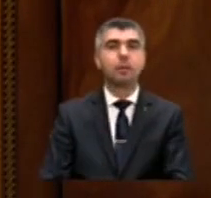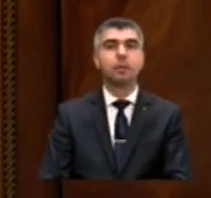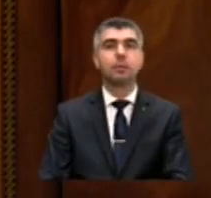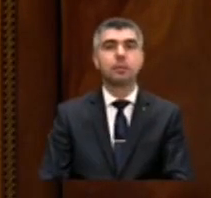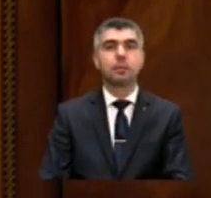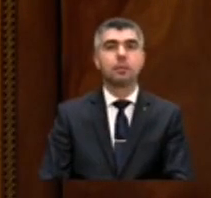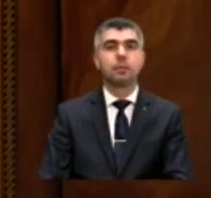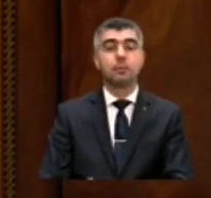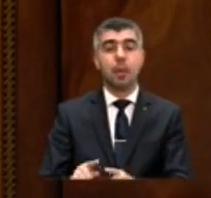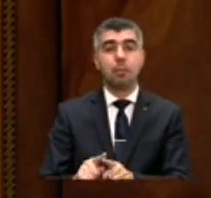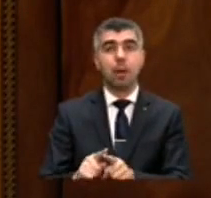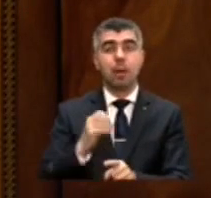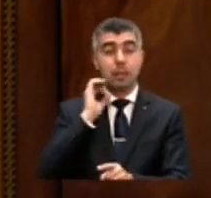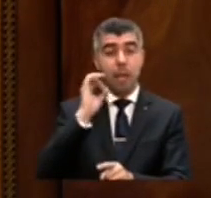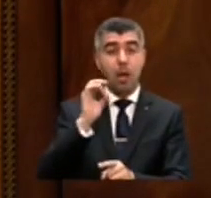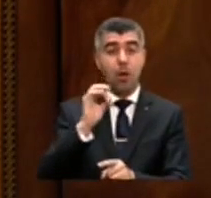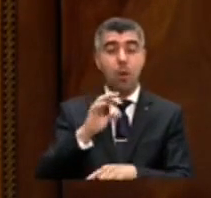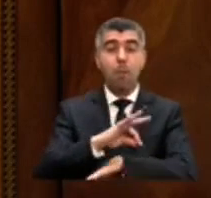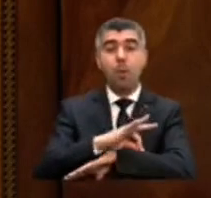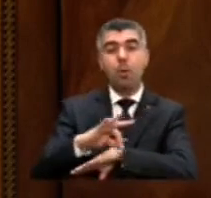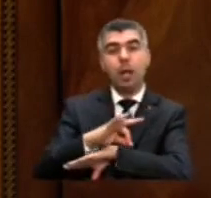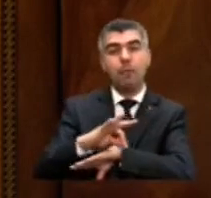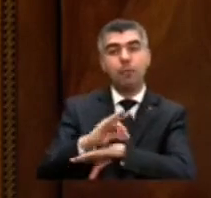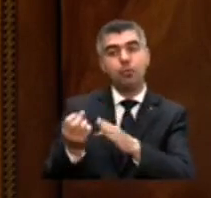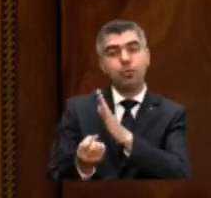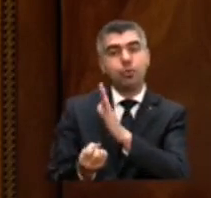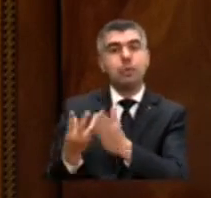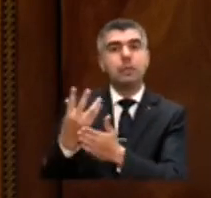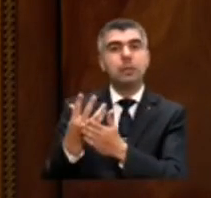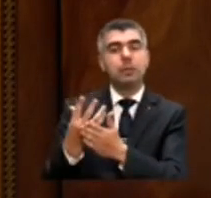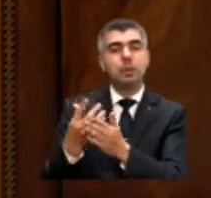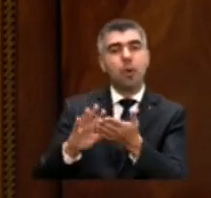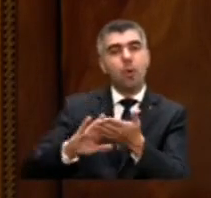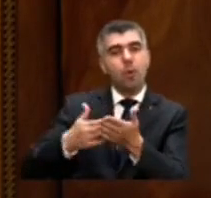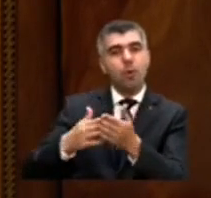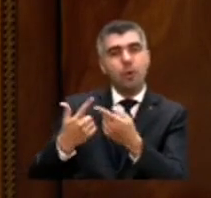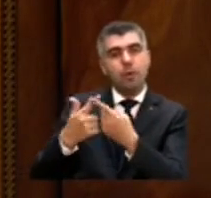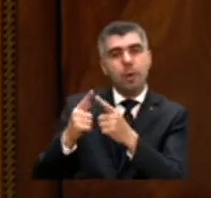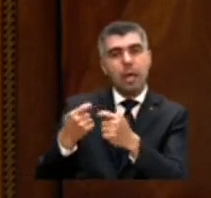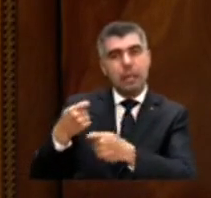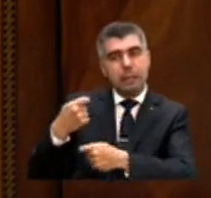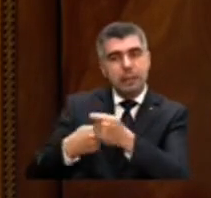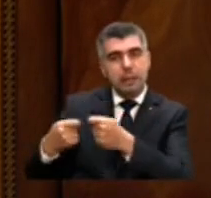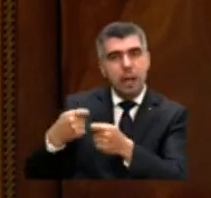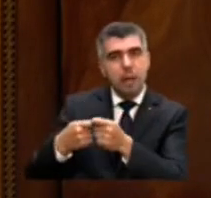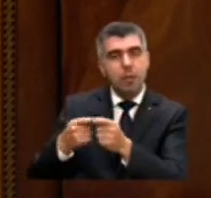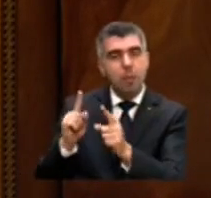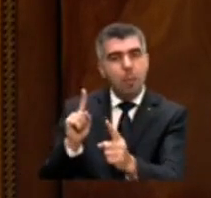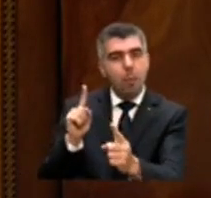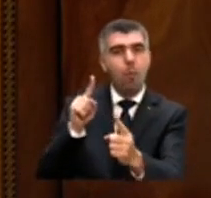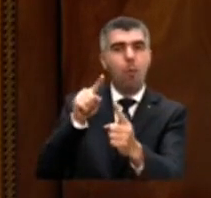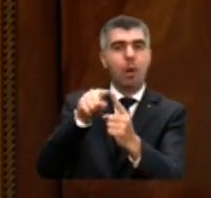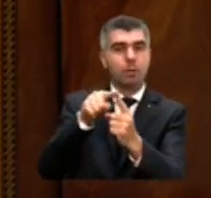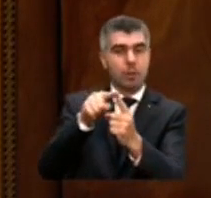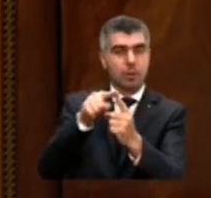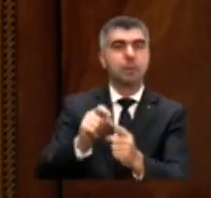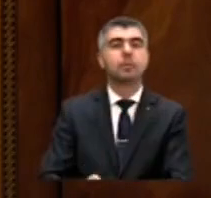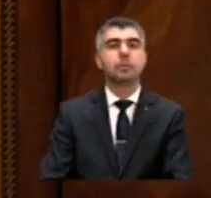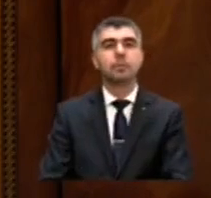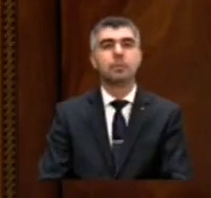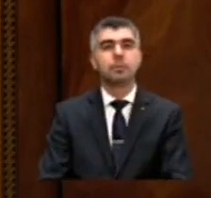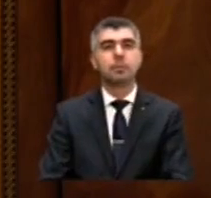بموارد بشرية مؤهلة قادرة على تلبية متطلبات اقتصاد متنوع وموجه